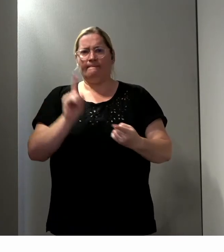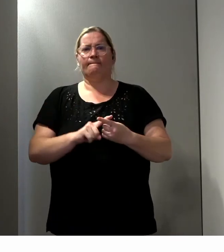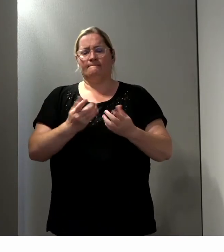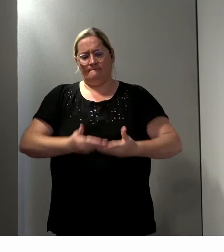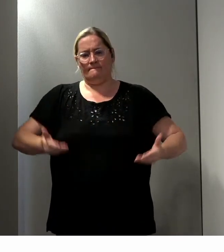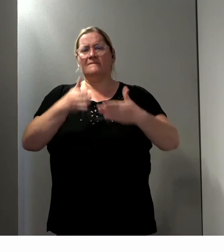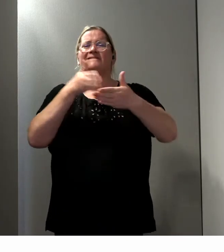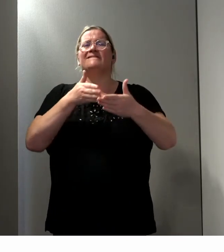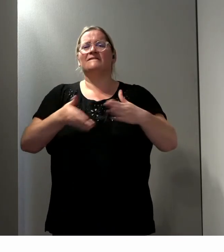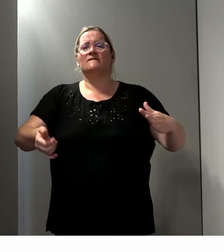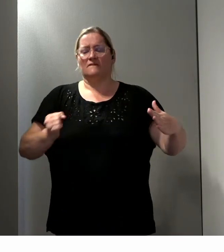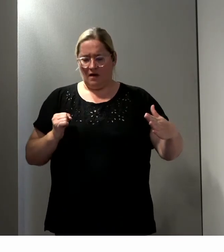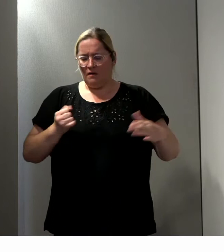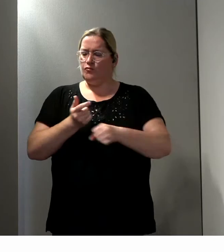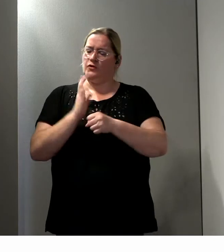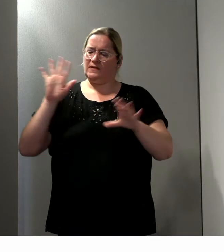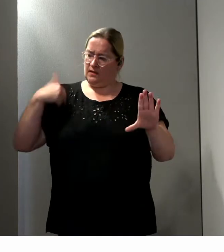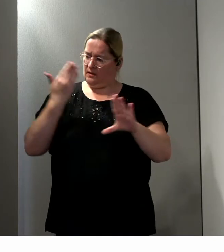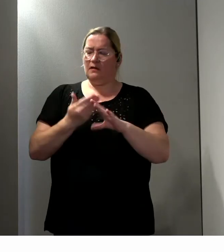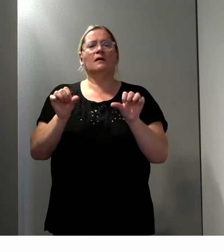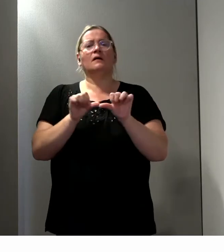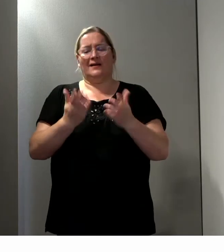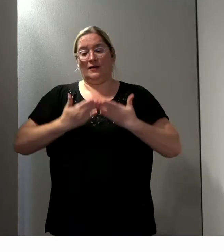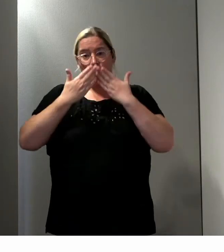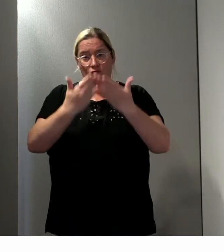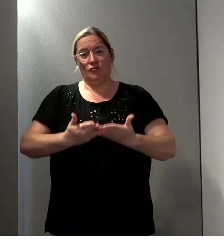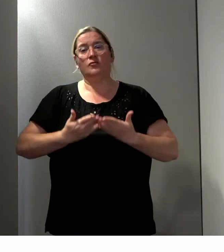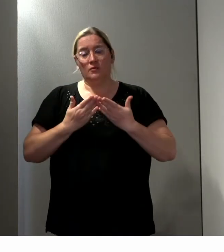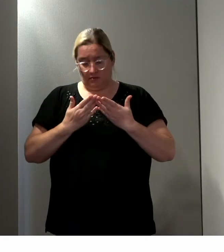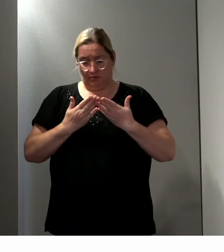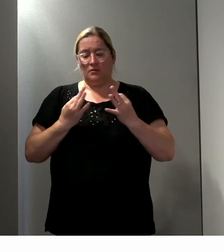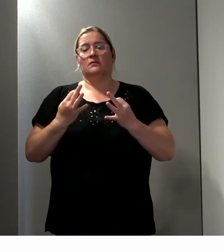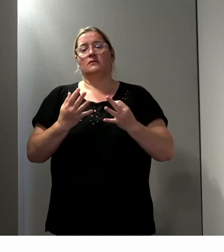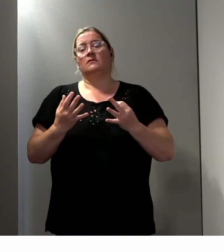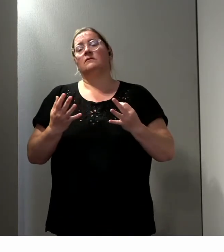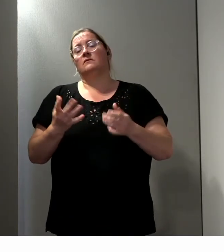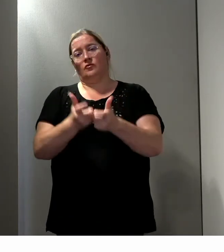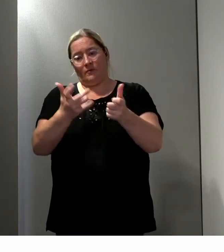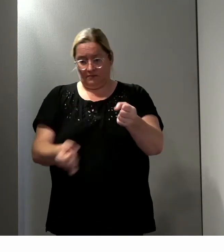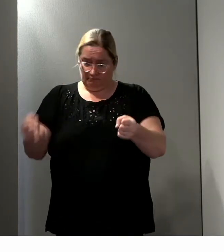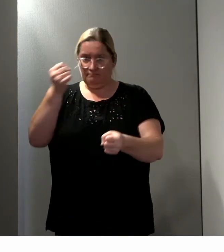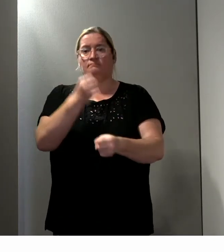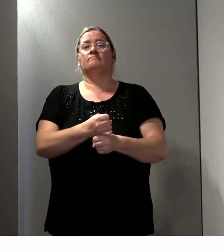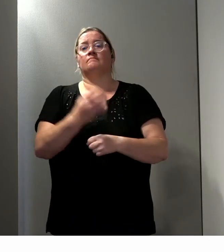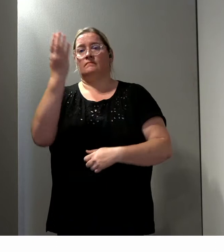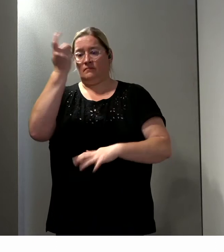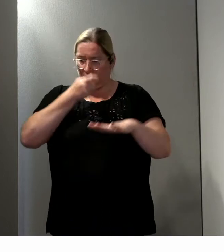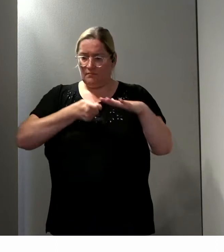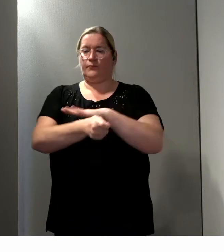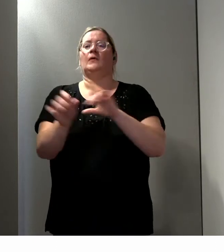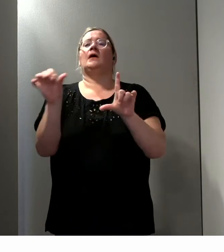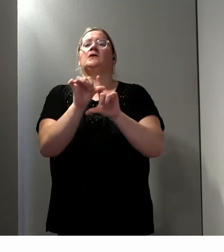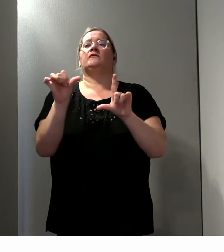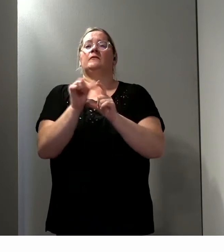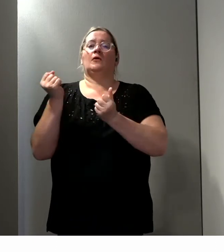années, ça commence à dater un petit peu maintenant, mais on avait fait une étude justement sur les créations d'activités qui étaient aidées financièrement par la